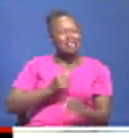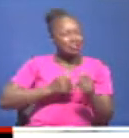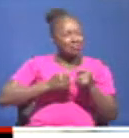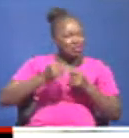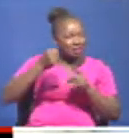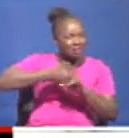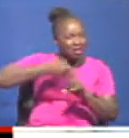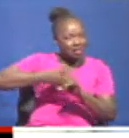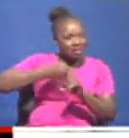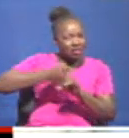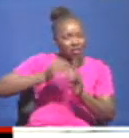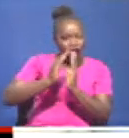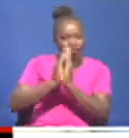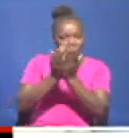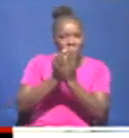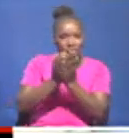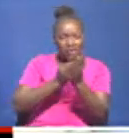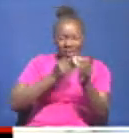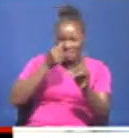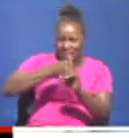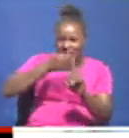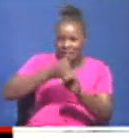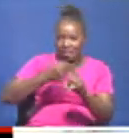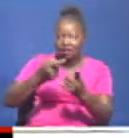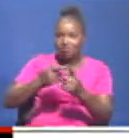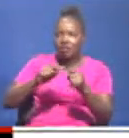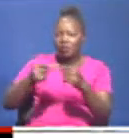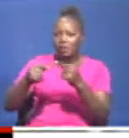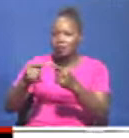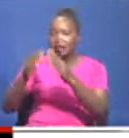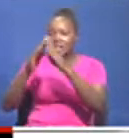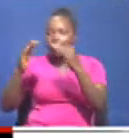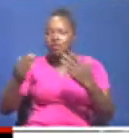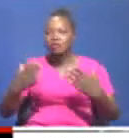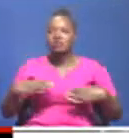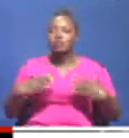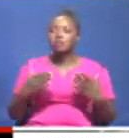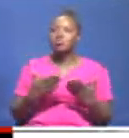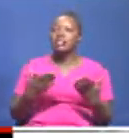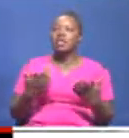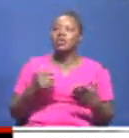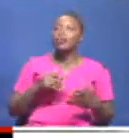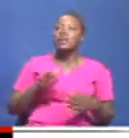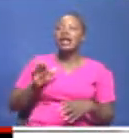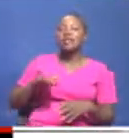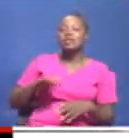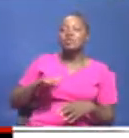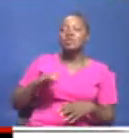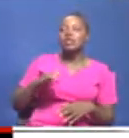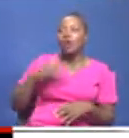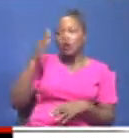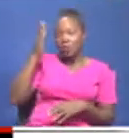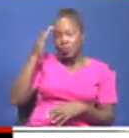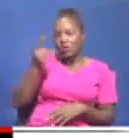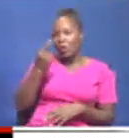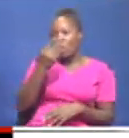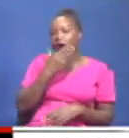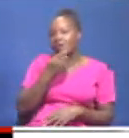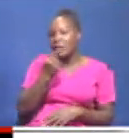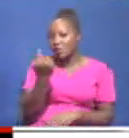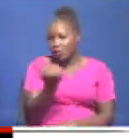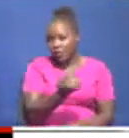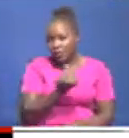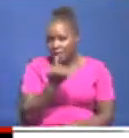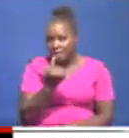port, wamepigania sana mambo ya kuvunjwa manyumba ya watu. Sisi kina mama tunamjua mwanamume mmoja tu